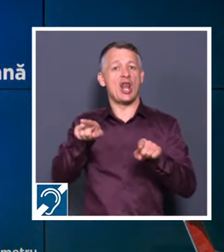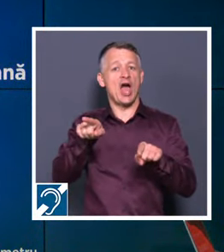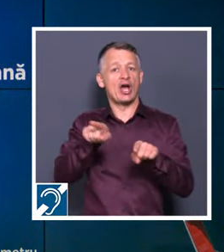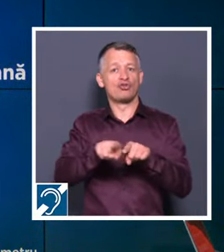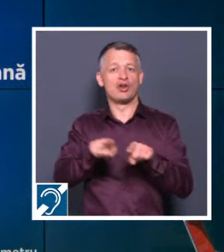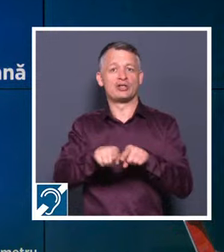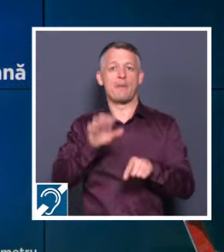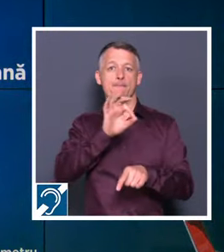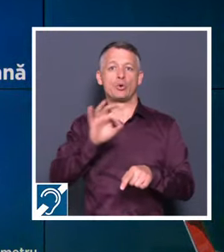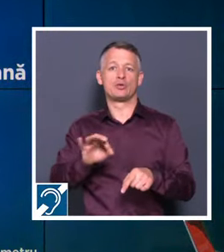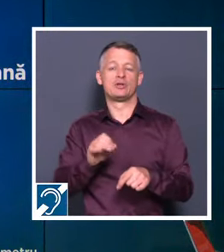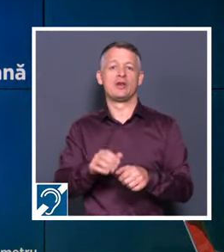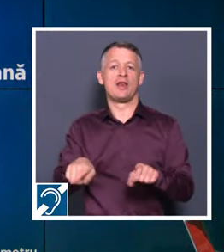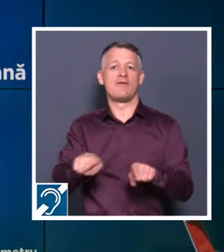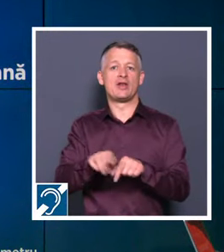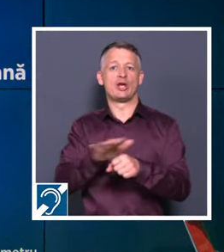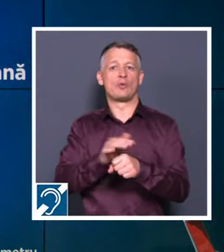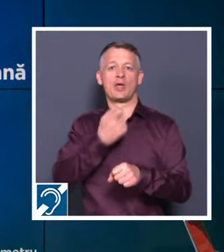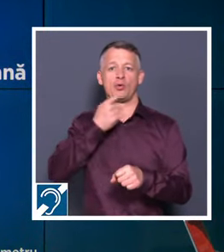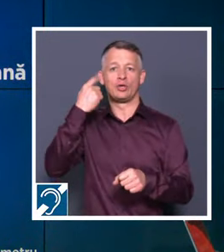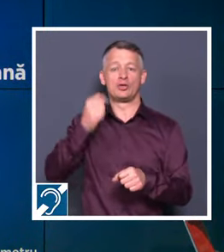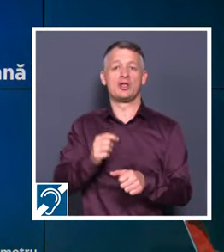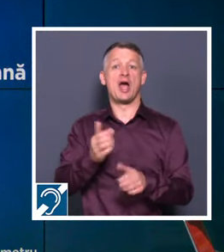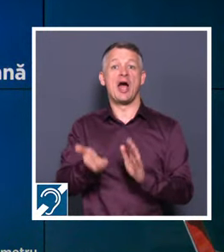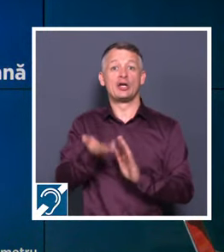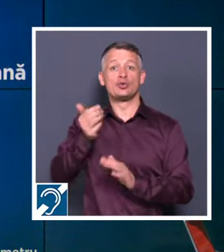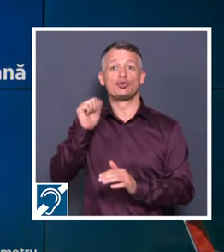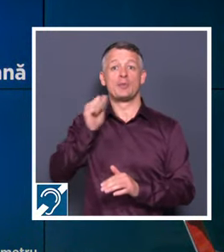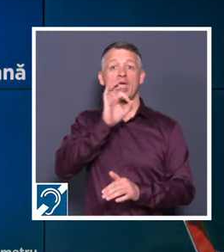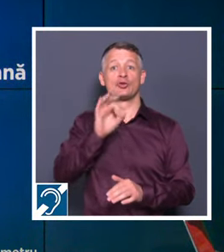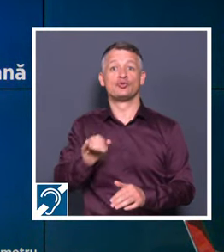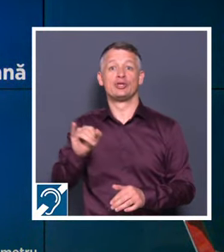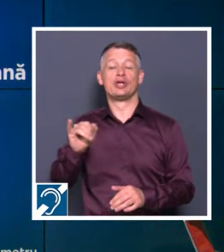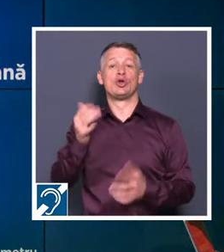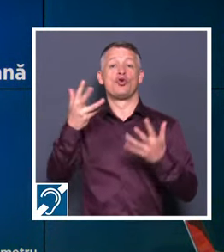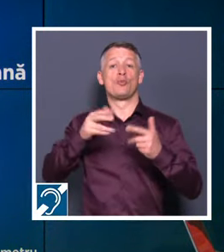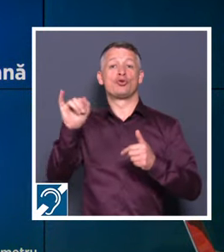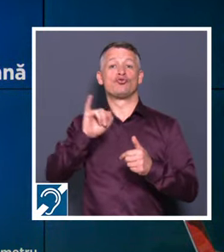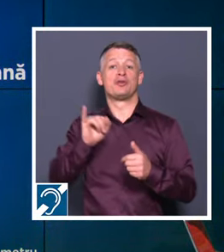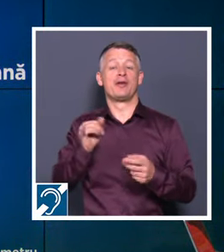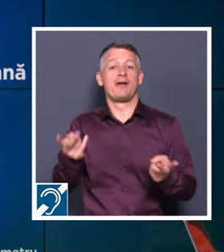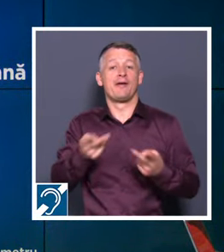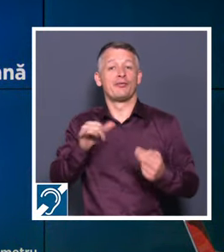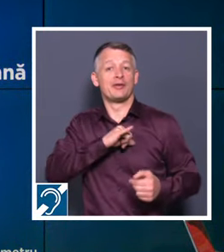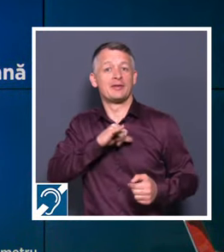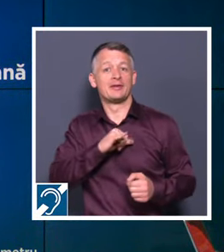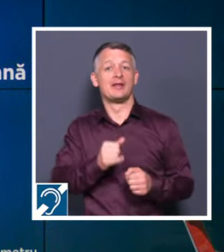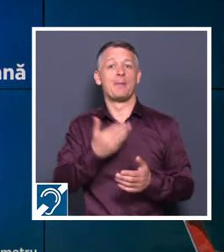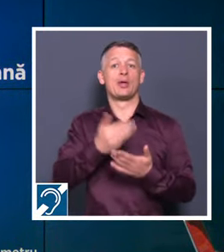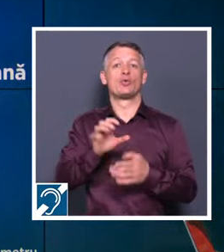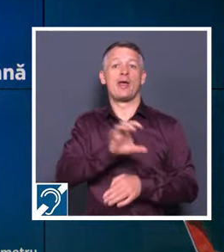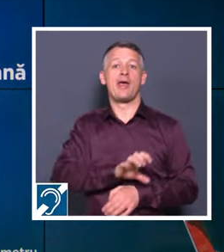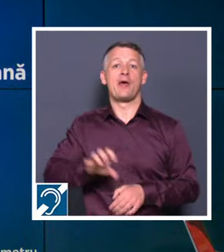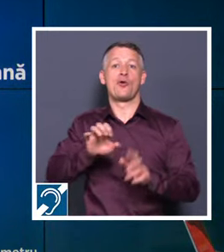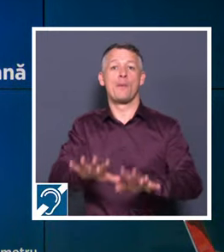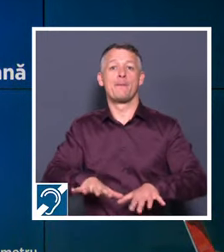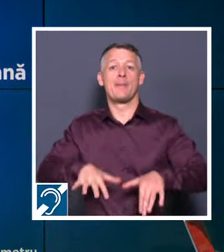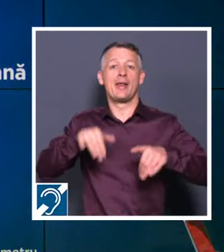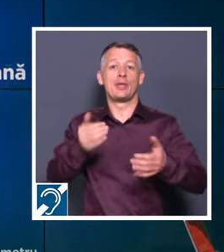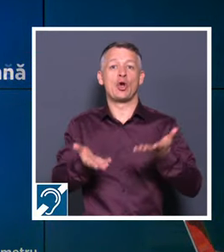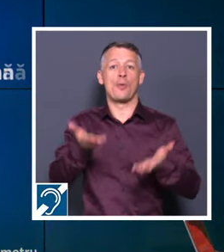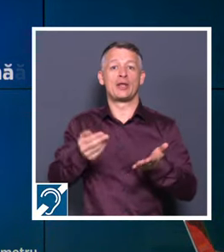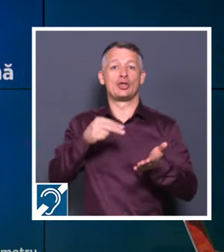trecut, însă a crescut tot cu 11% numărul celor interesați de alegerile europarlamentare. parlamentare în comparație